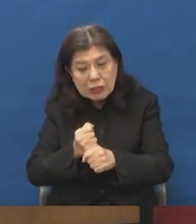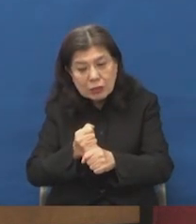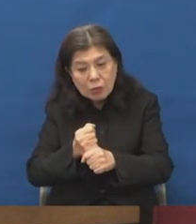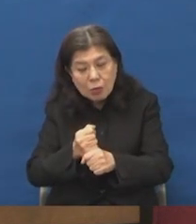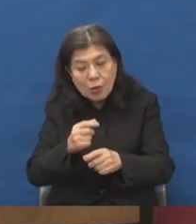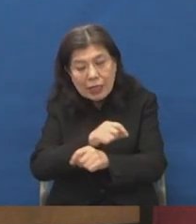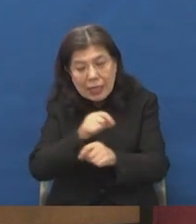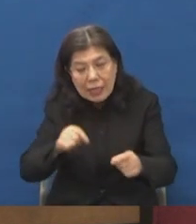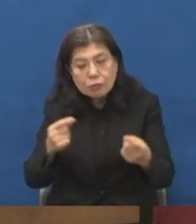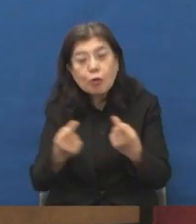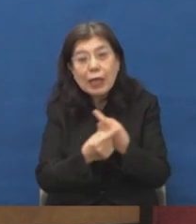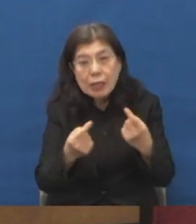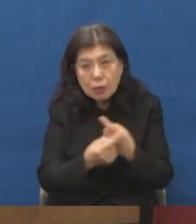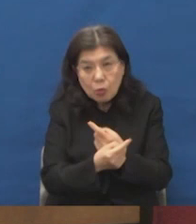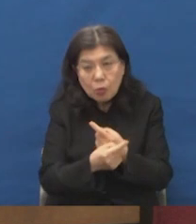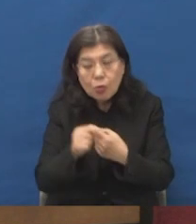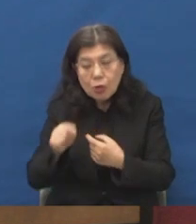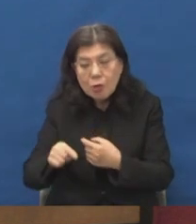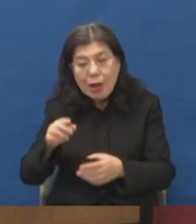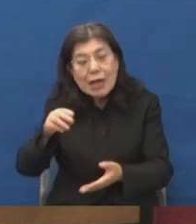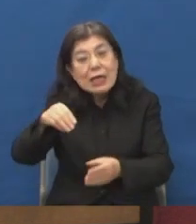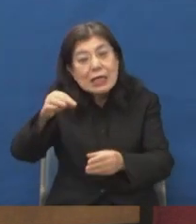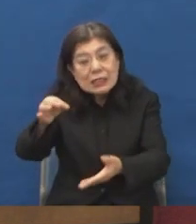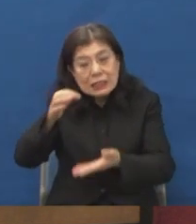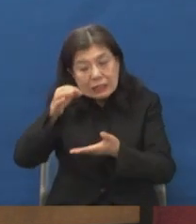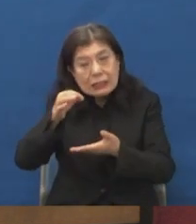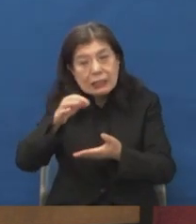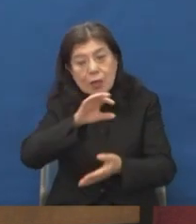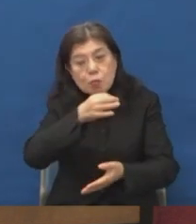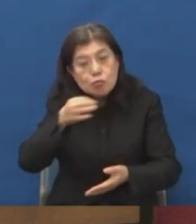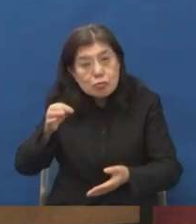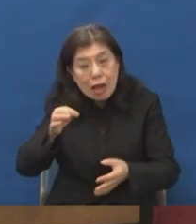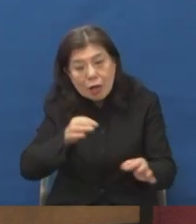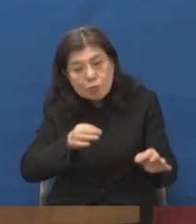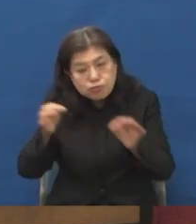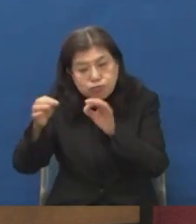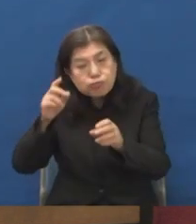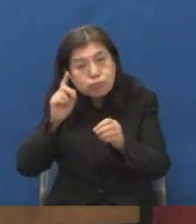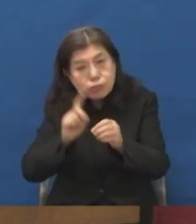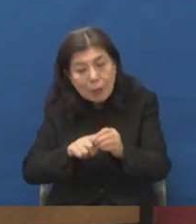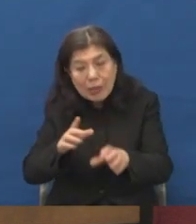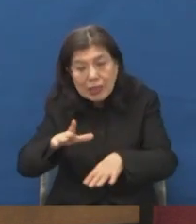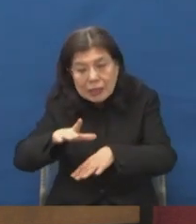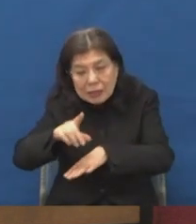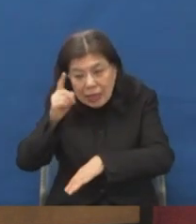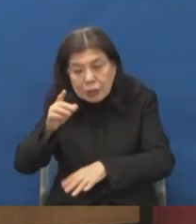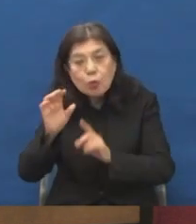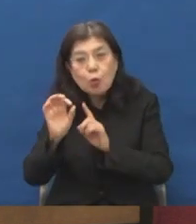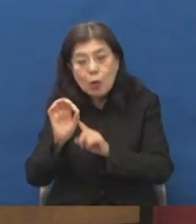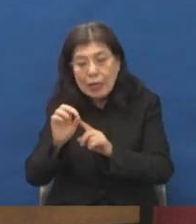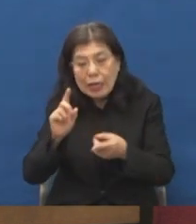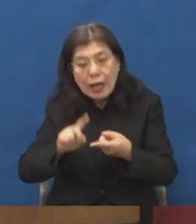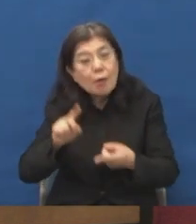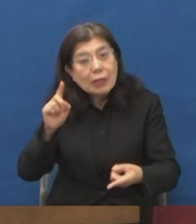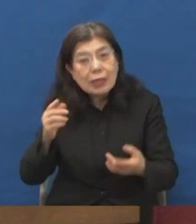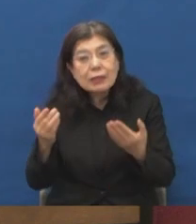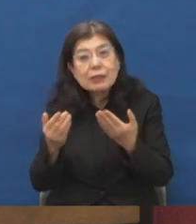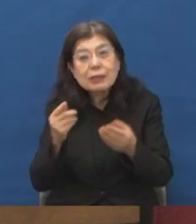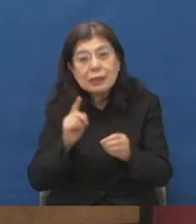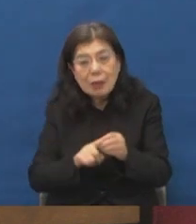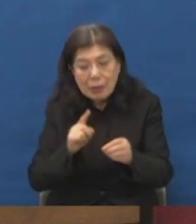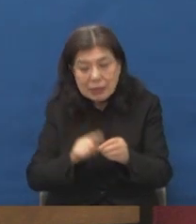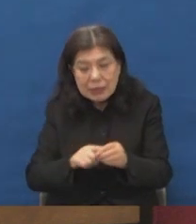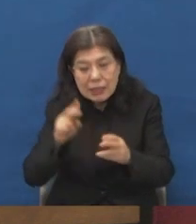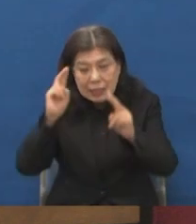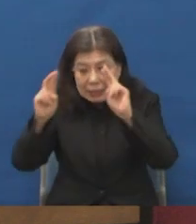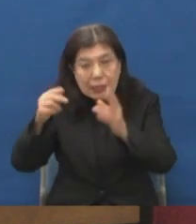については、理事者から賃金および物価の変動に伴い、当初の請負金額が不適当となったため、請負人からの請求